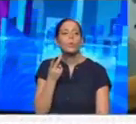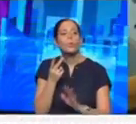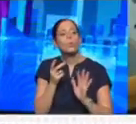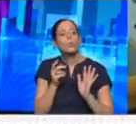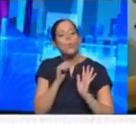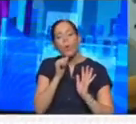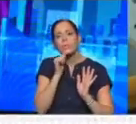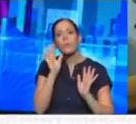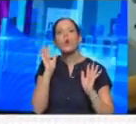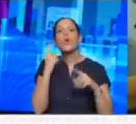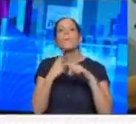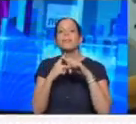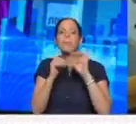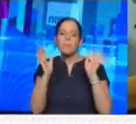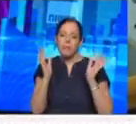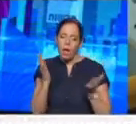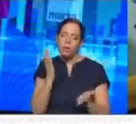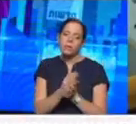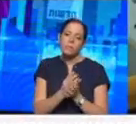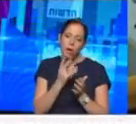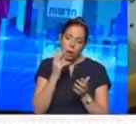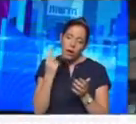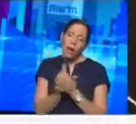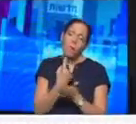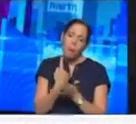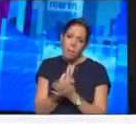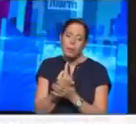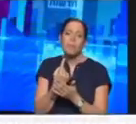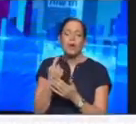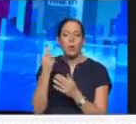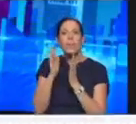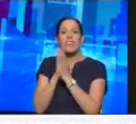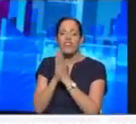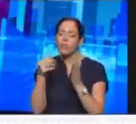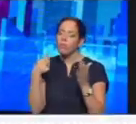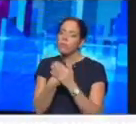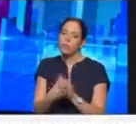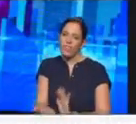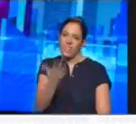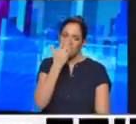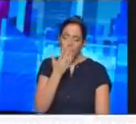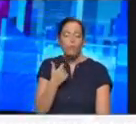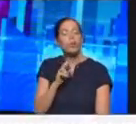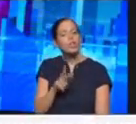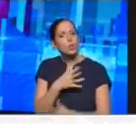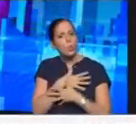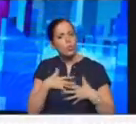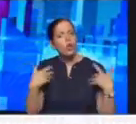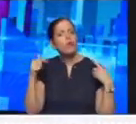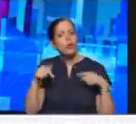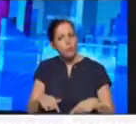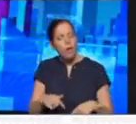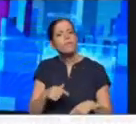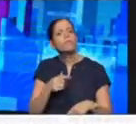זהירה. אנחנו כבר ראינו את האור הזה כמה פעמים והוא נכבה לנו. יש לנו תחושה שהפעם זה הרבה יותר רציני. יש לנו